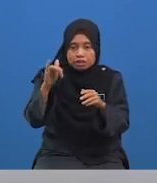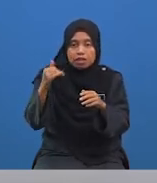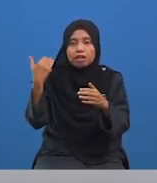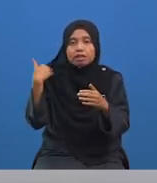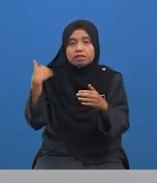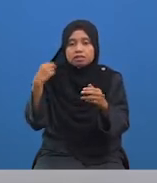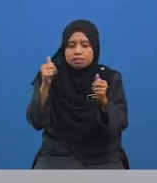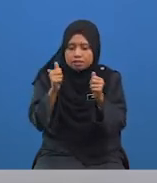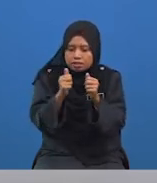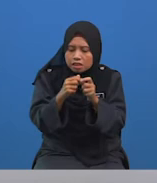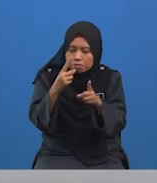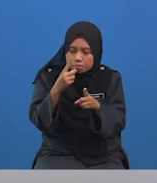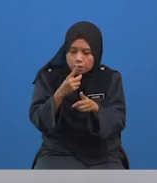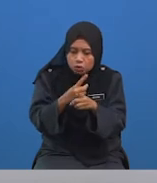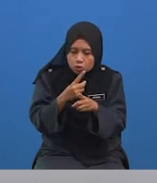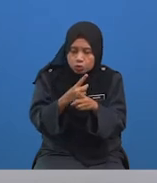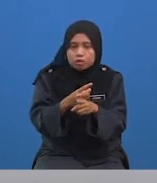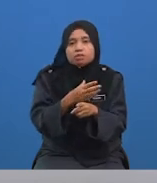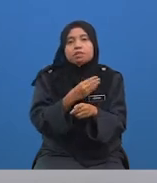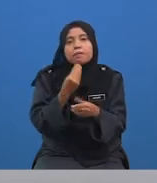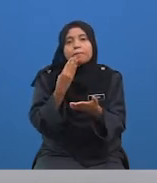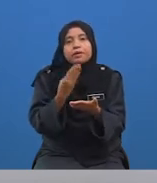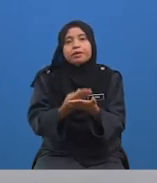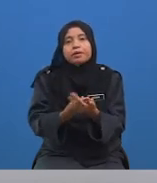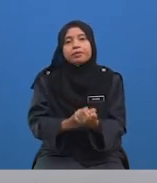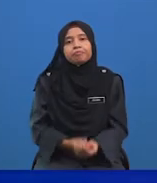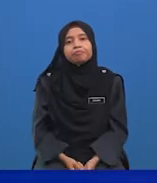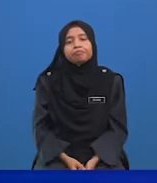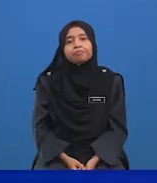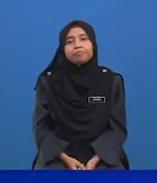ada dengan sebaik mungkinnya.